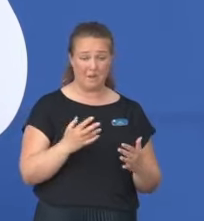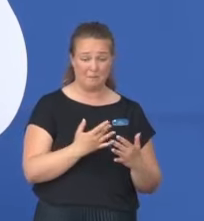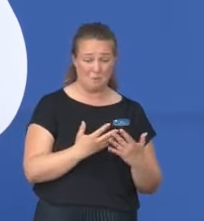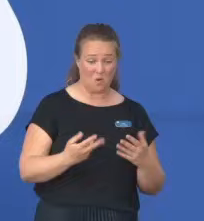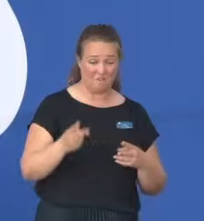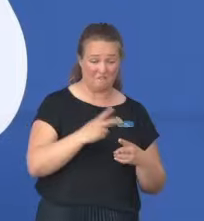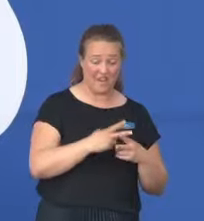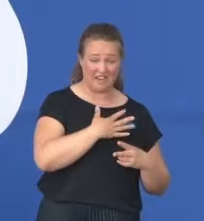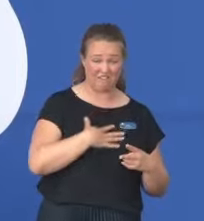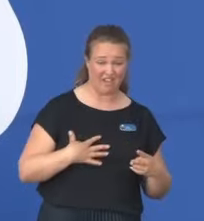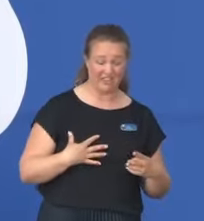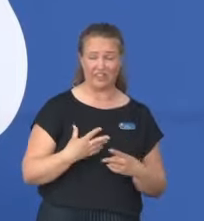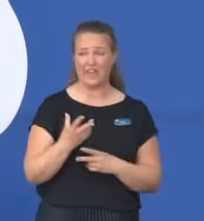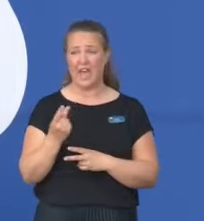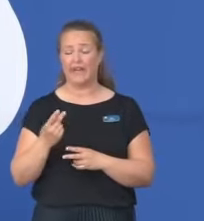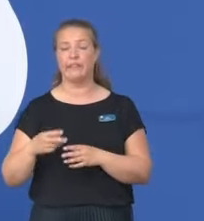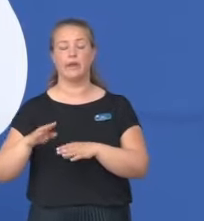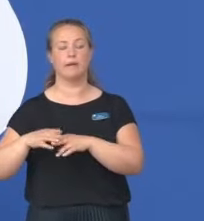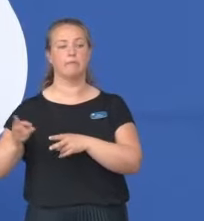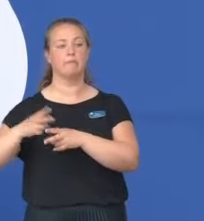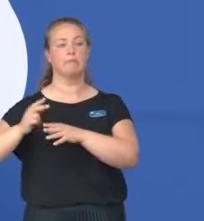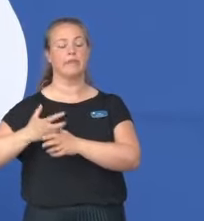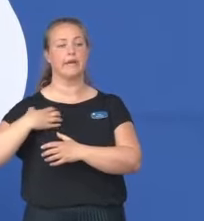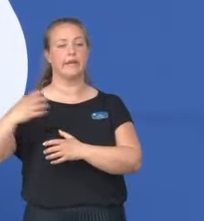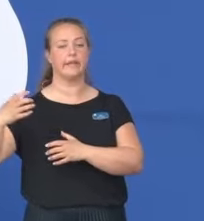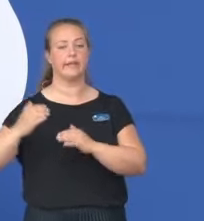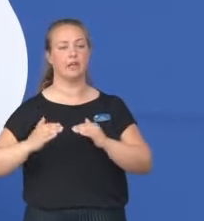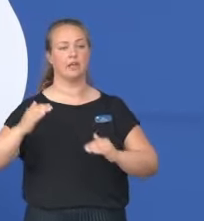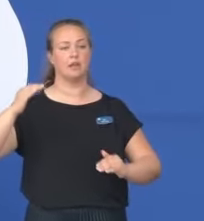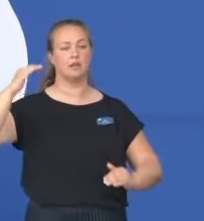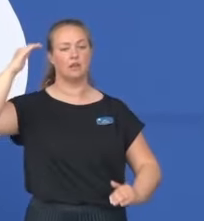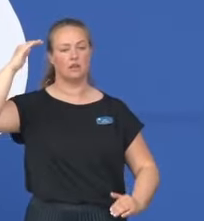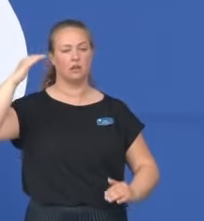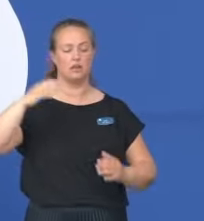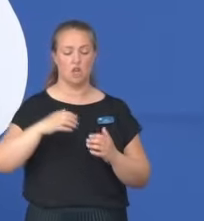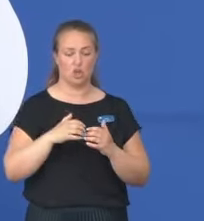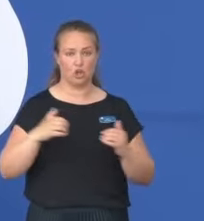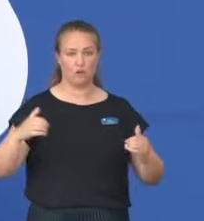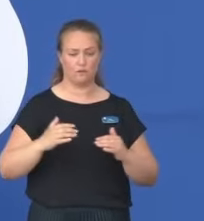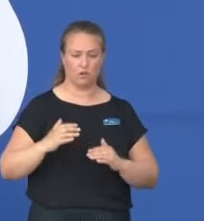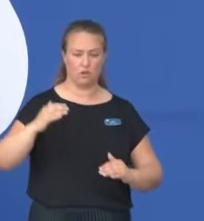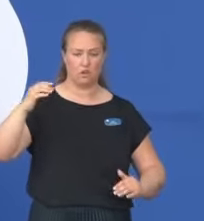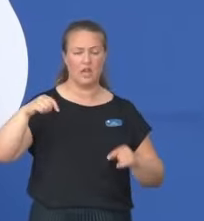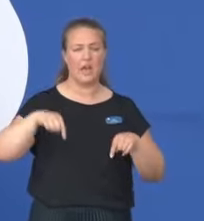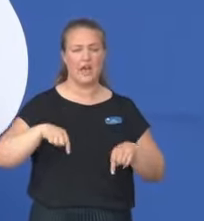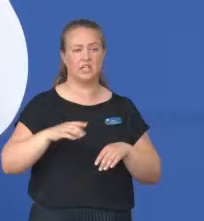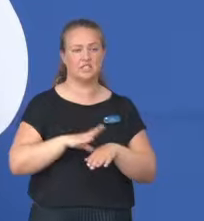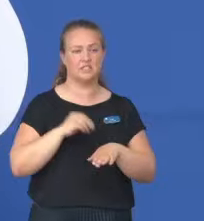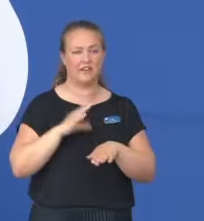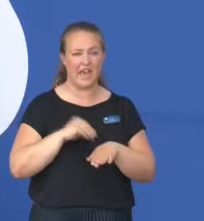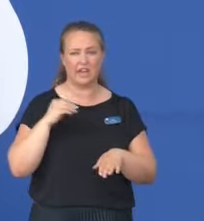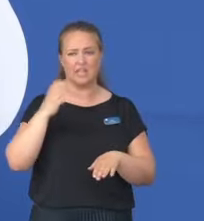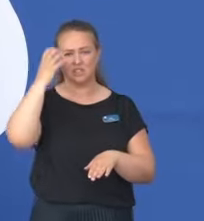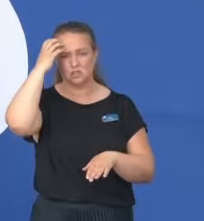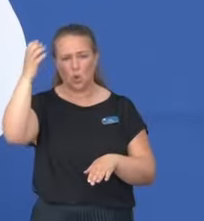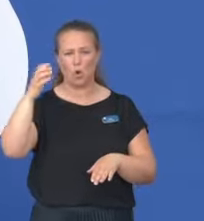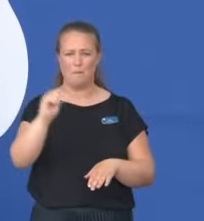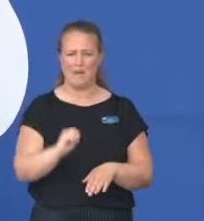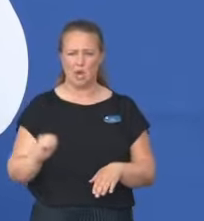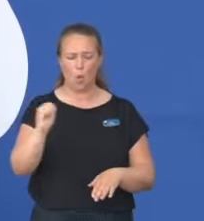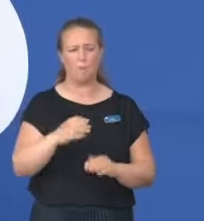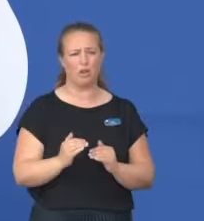en verklighet för andra. Klyftorna i samhället, i Sverige, i Stockholm, i Europa ökar. Och då ökar också